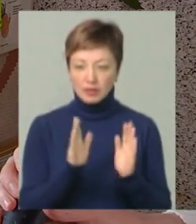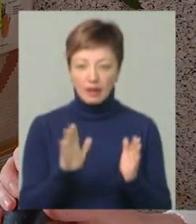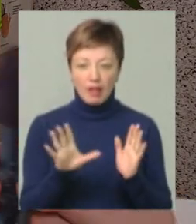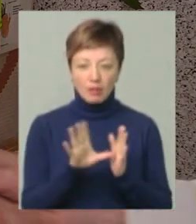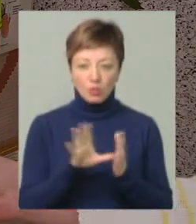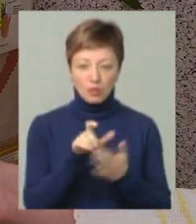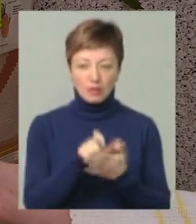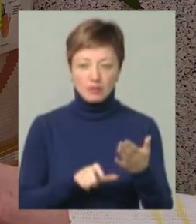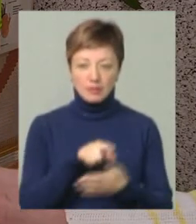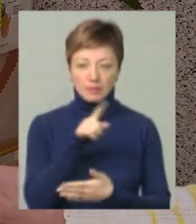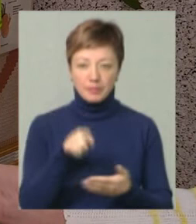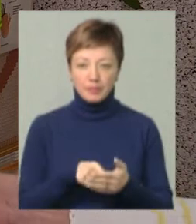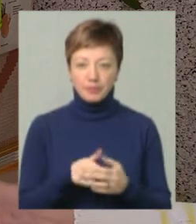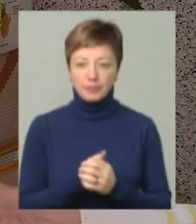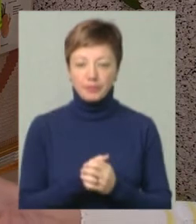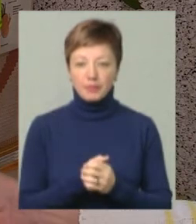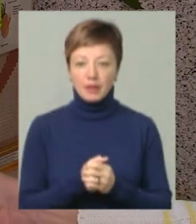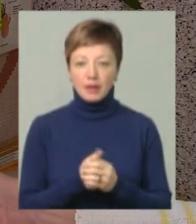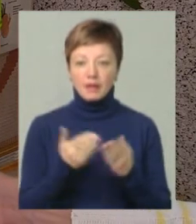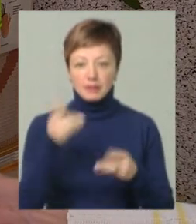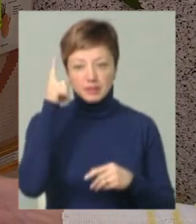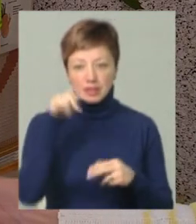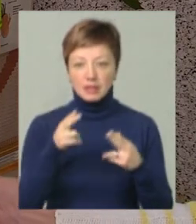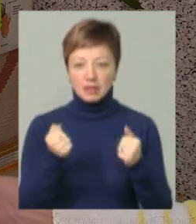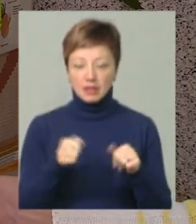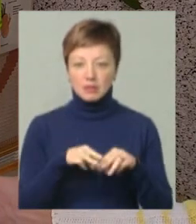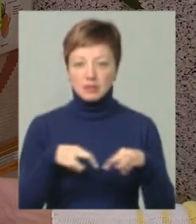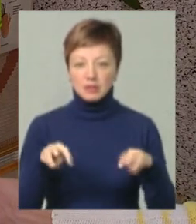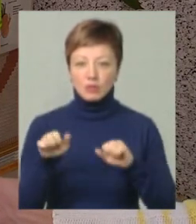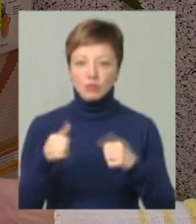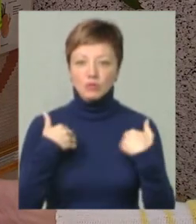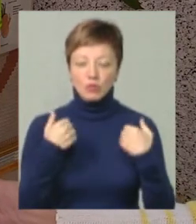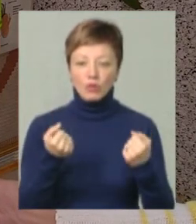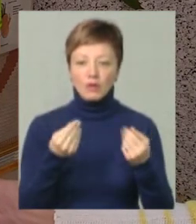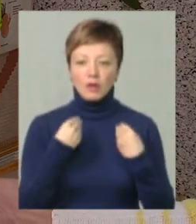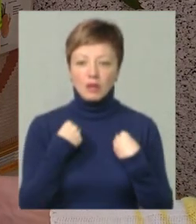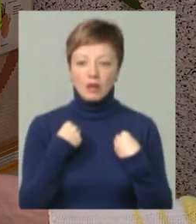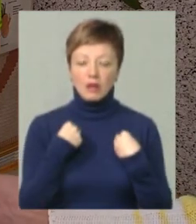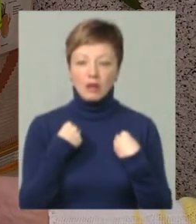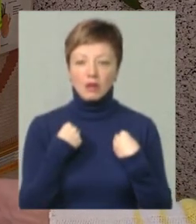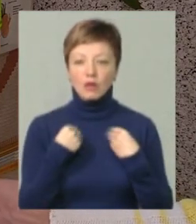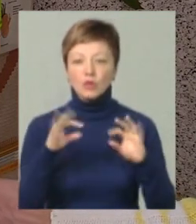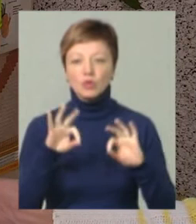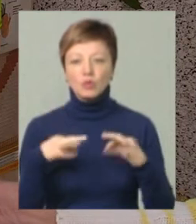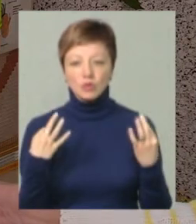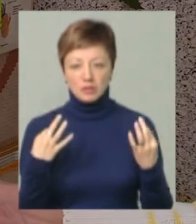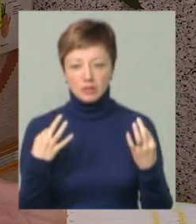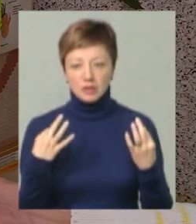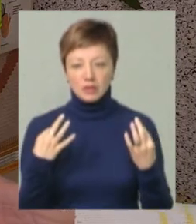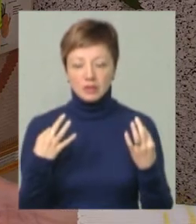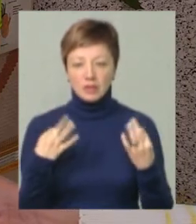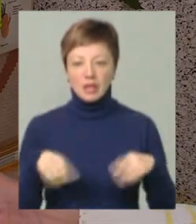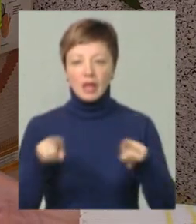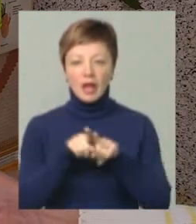електронні рецепти? Ви знаєте, так, Міністерство охорони здоров'я дало нам дозвіл,